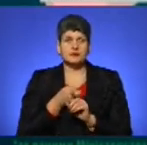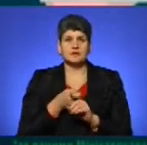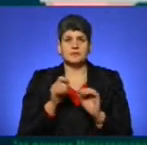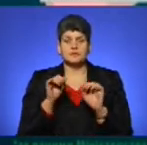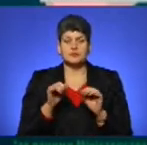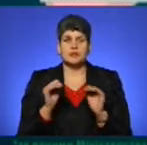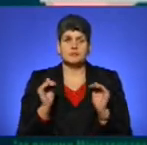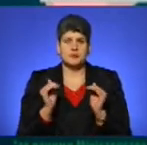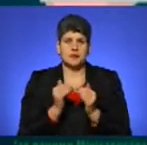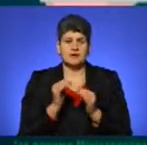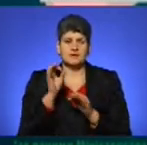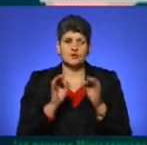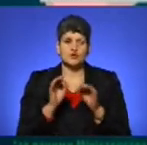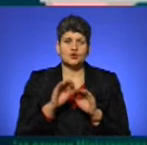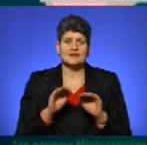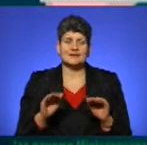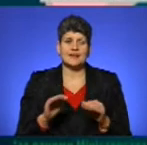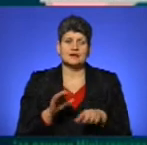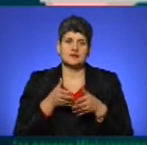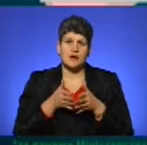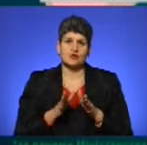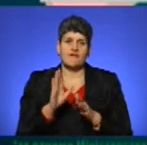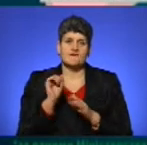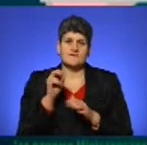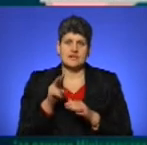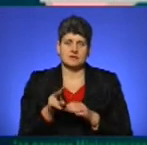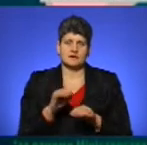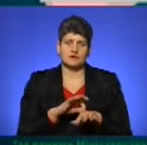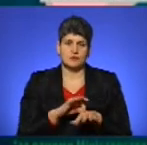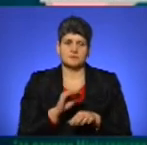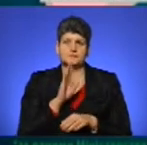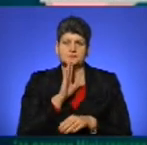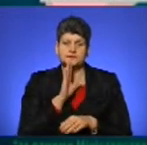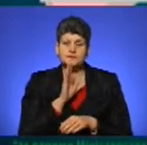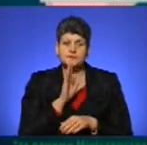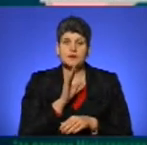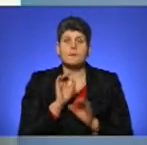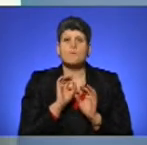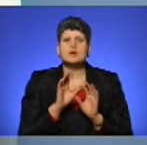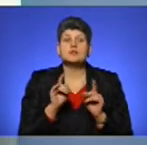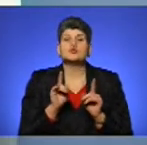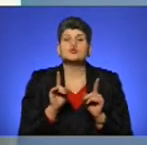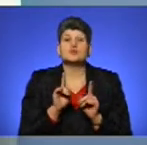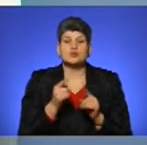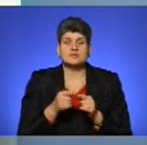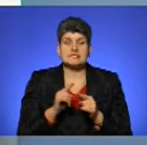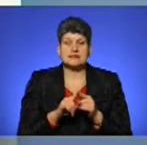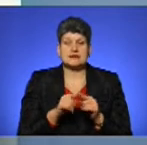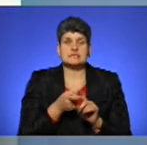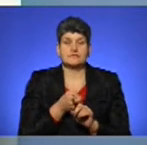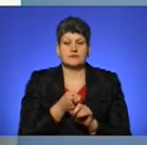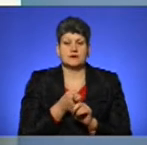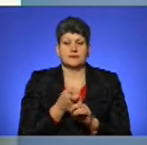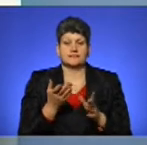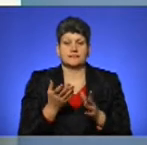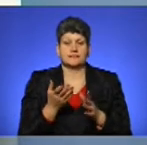малий відсоток дітей, народжених ВІЛ-інфікованими матерями. Отже, для початку поясніть, що таке інфікування